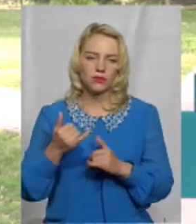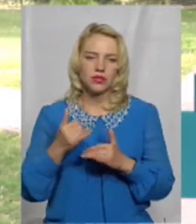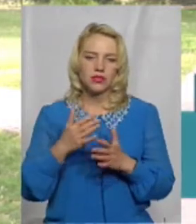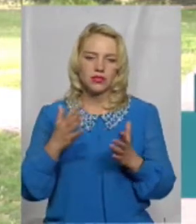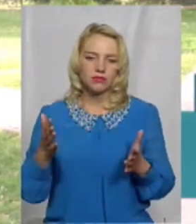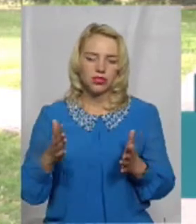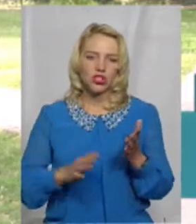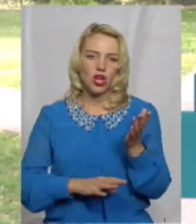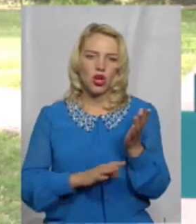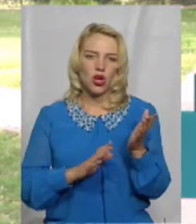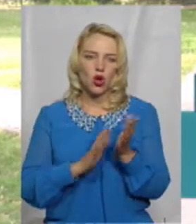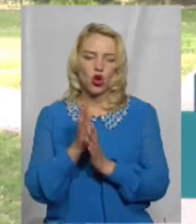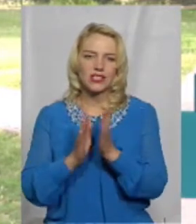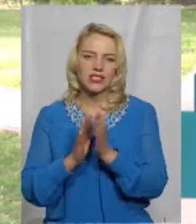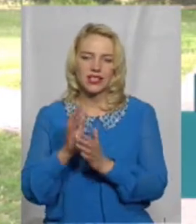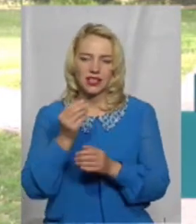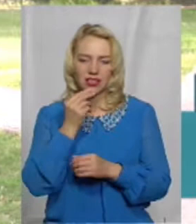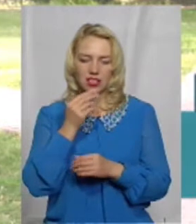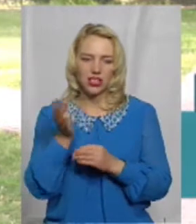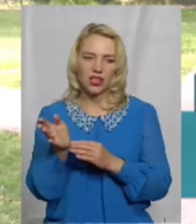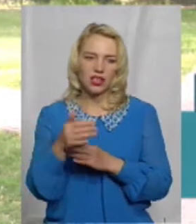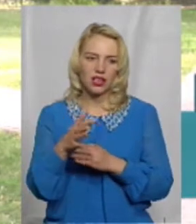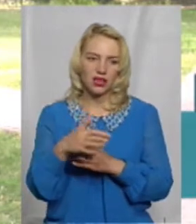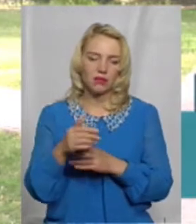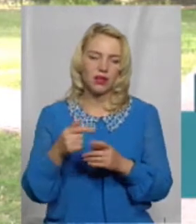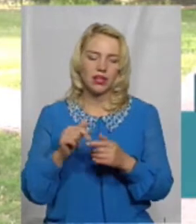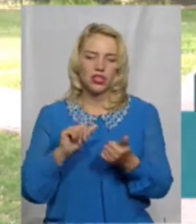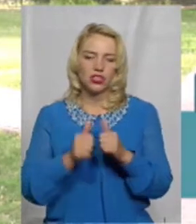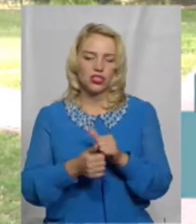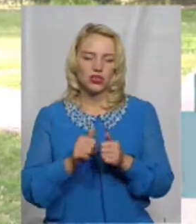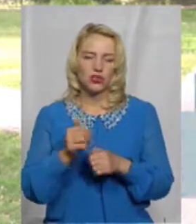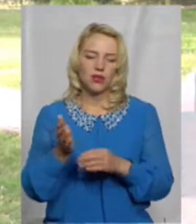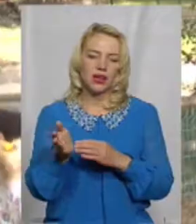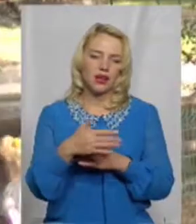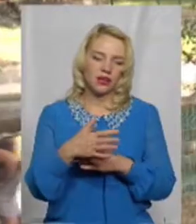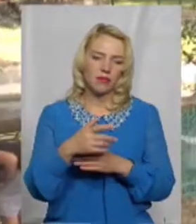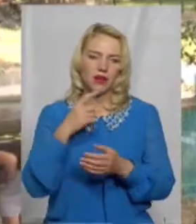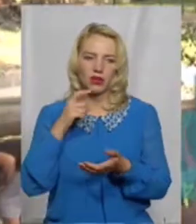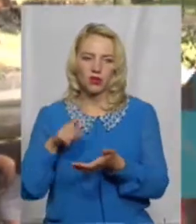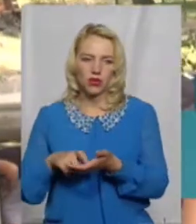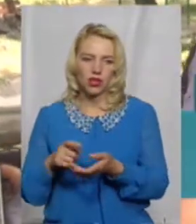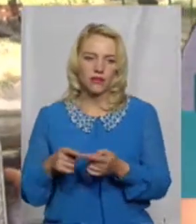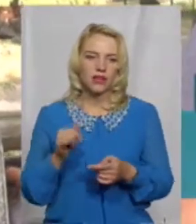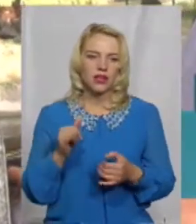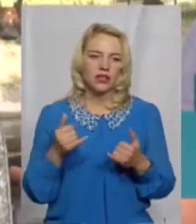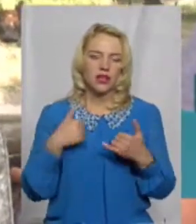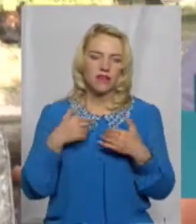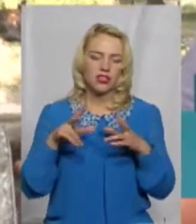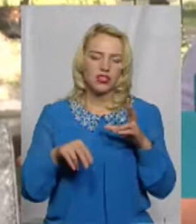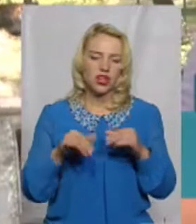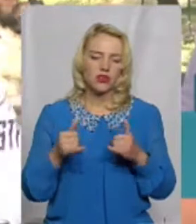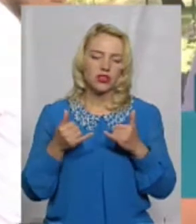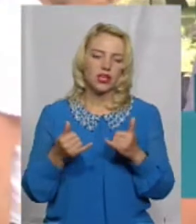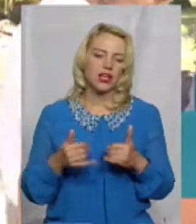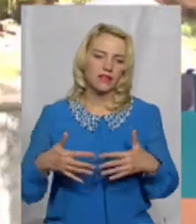риба. Періодично варимо, чередуємо риба, курка, м'ясо. Я вважаю, що для тварин потрібно